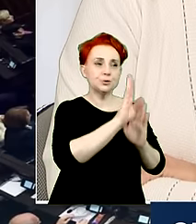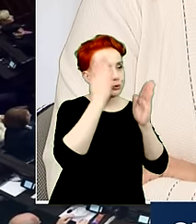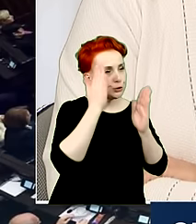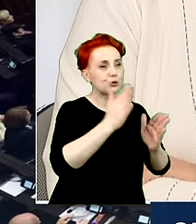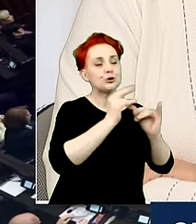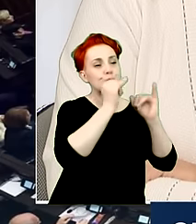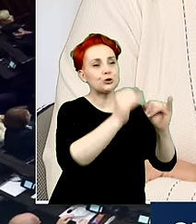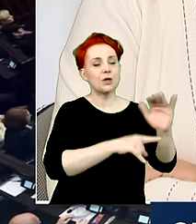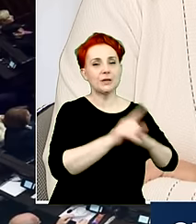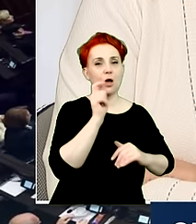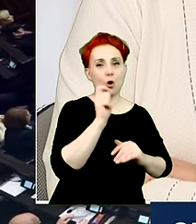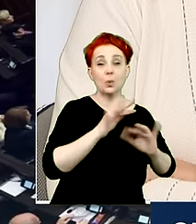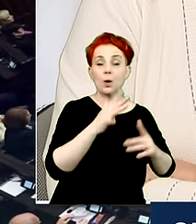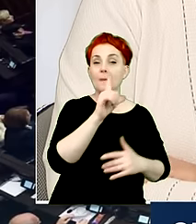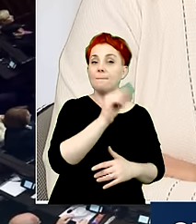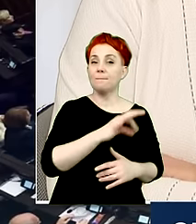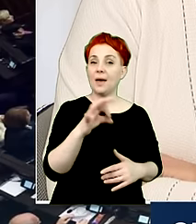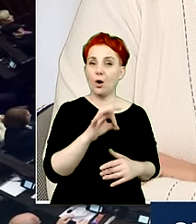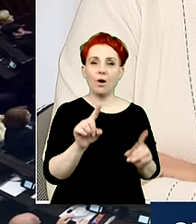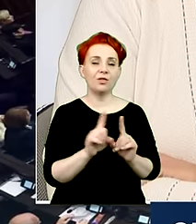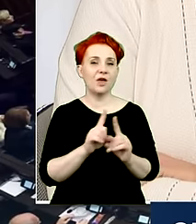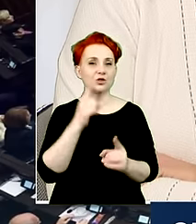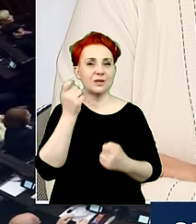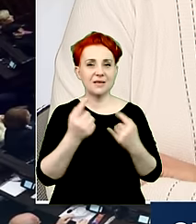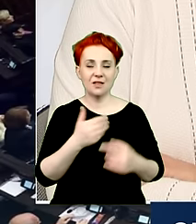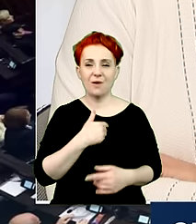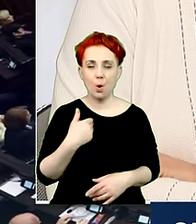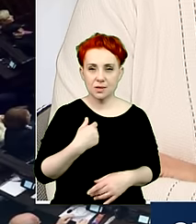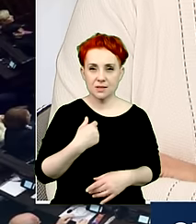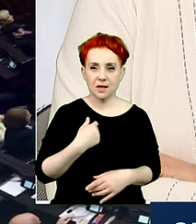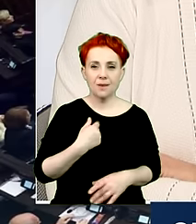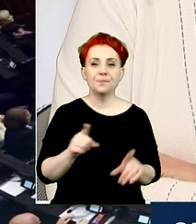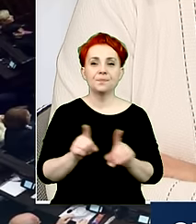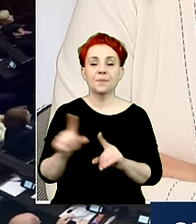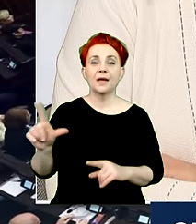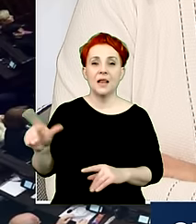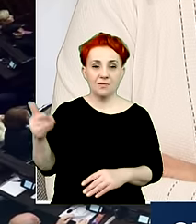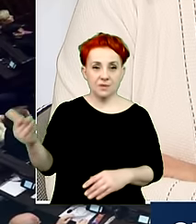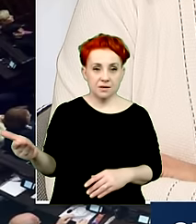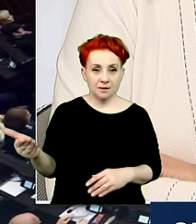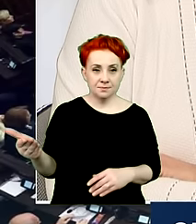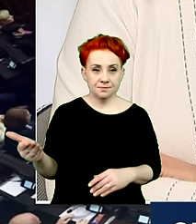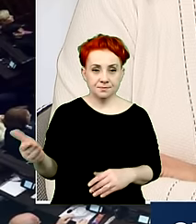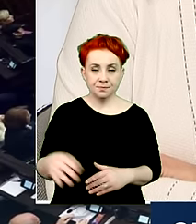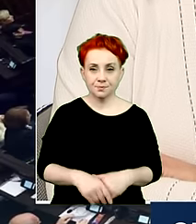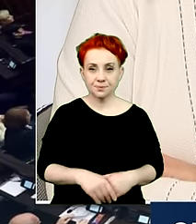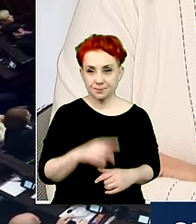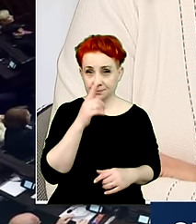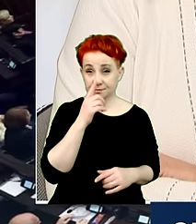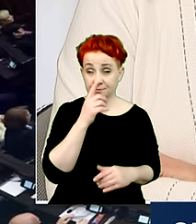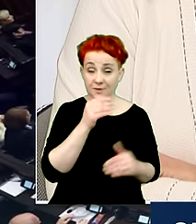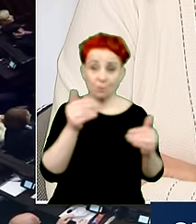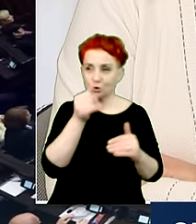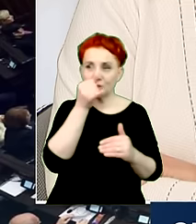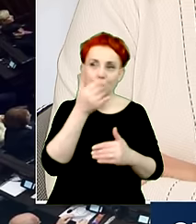Mówię o Platformie Obywatelskiej, mówię o Inicjatywie Polskiej, czy mówię także o Lewicy. No i być może no nie mógł się pogodzić